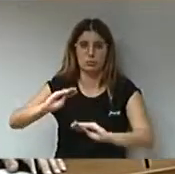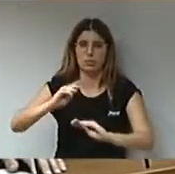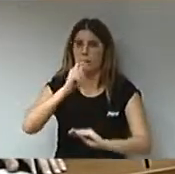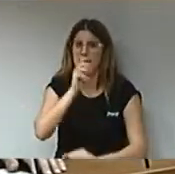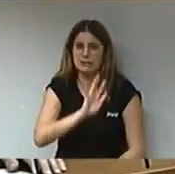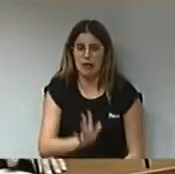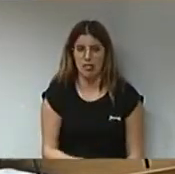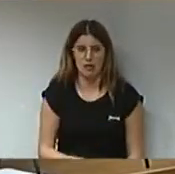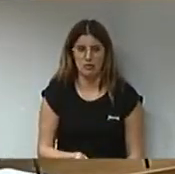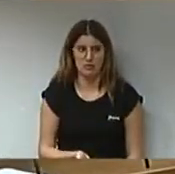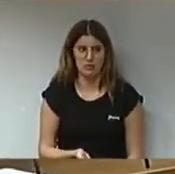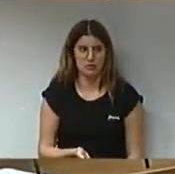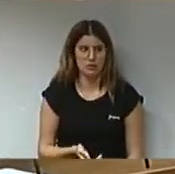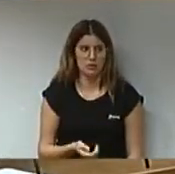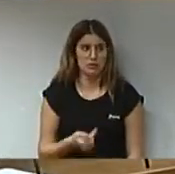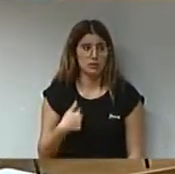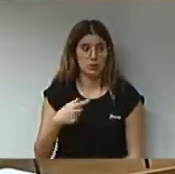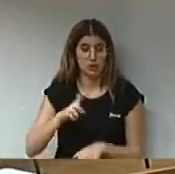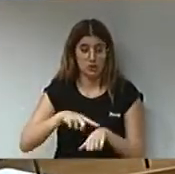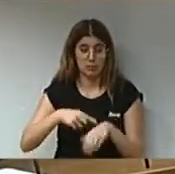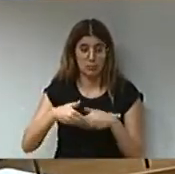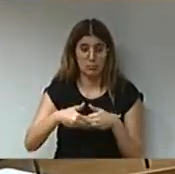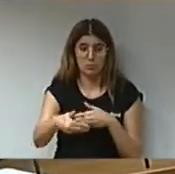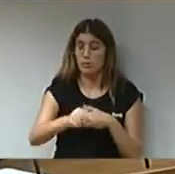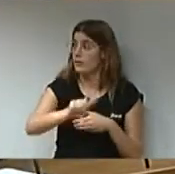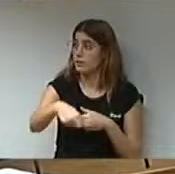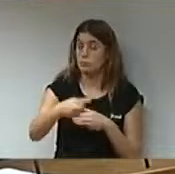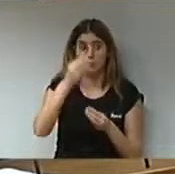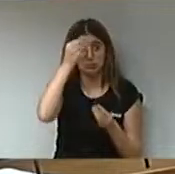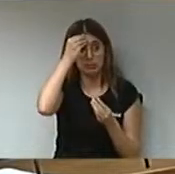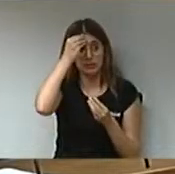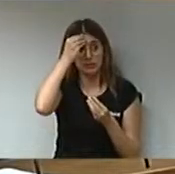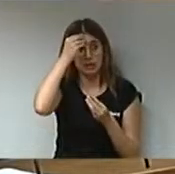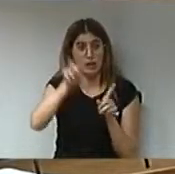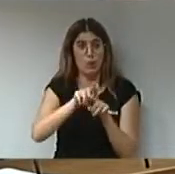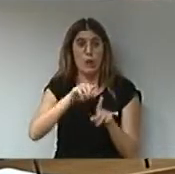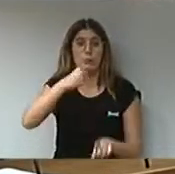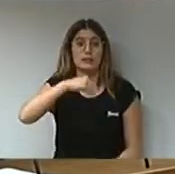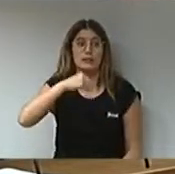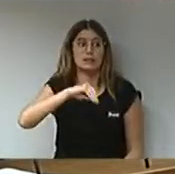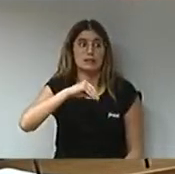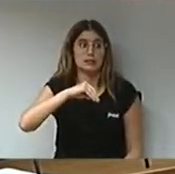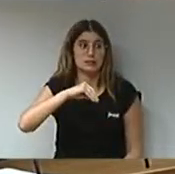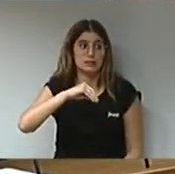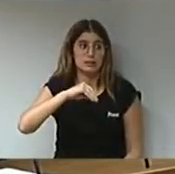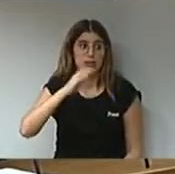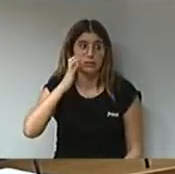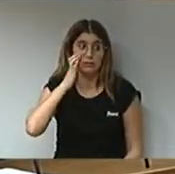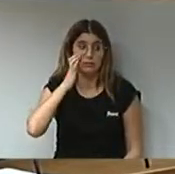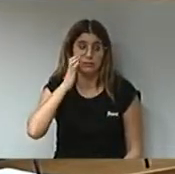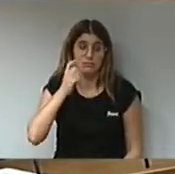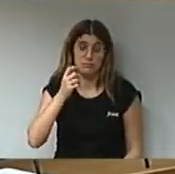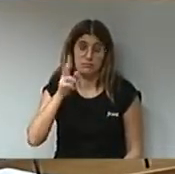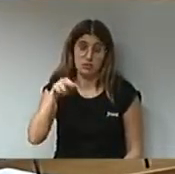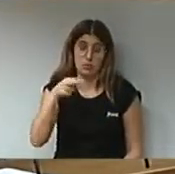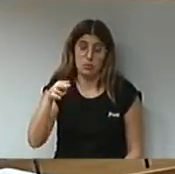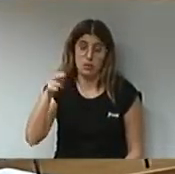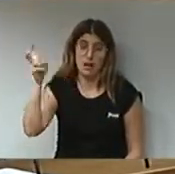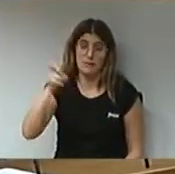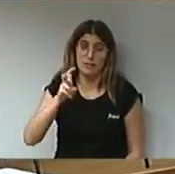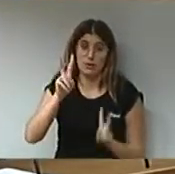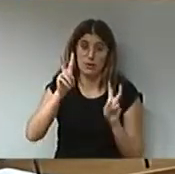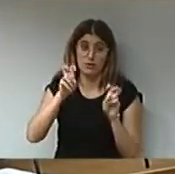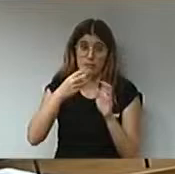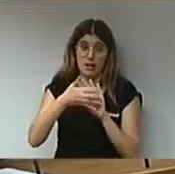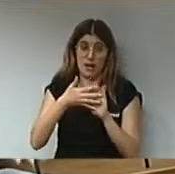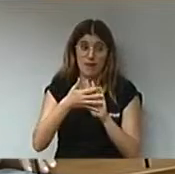Jo, si d'aquest un temps es considera, com en altres vegades els presidents quasi mai han vingut a parlar d'aquesta qüestió,